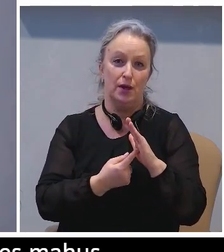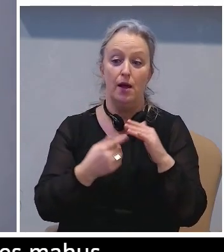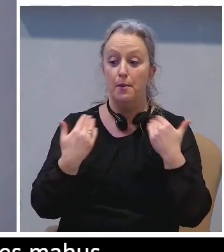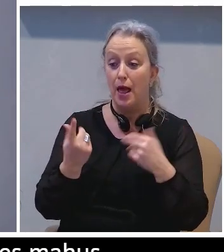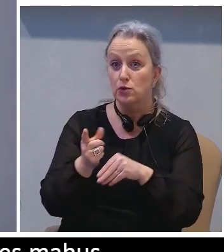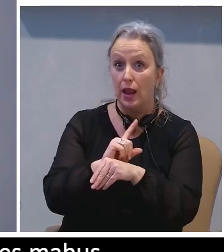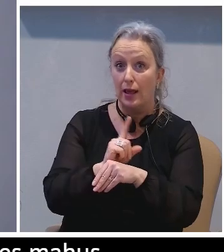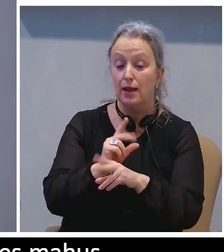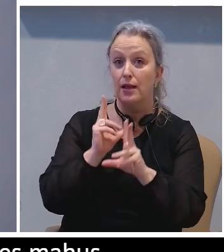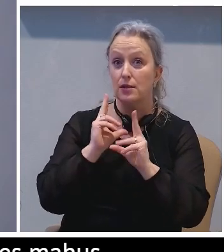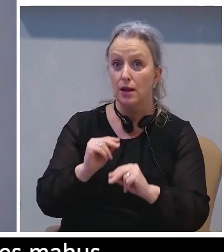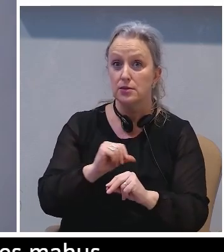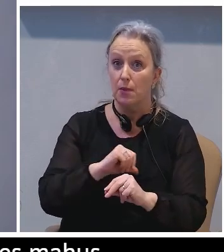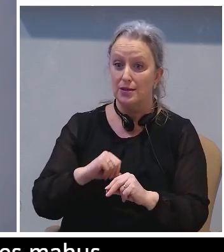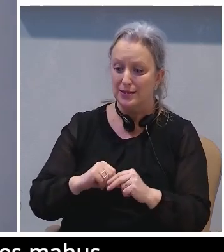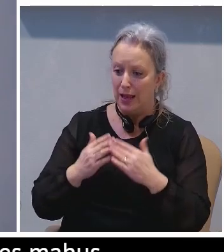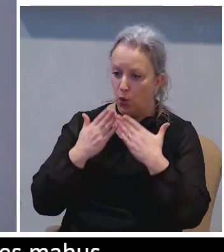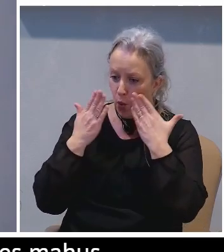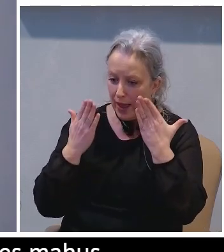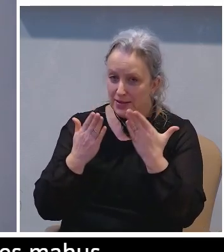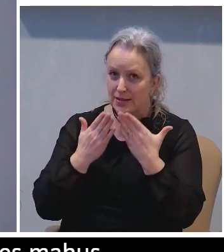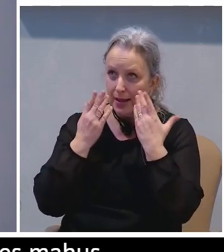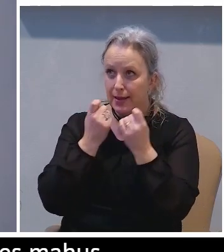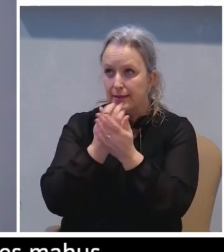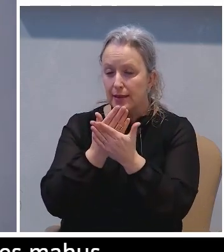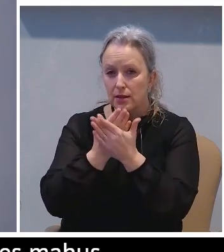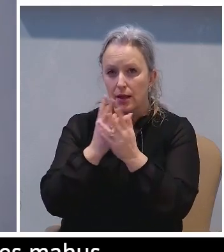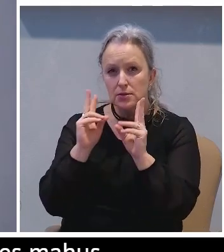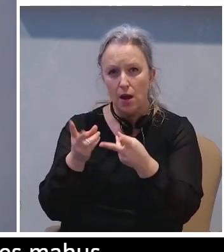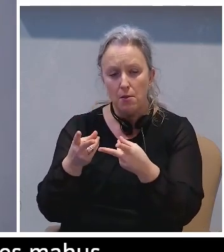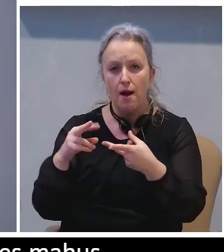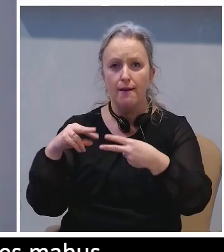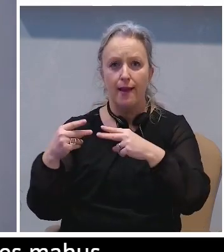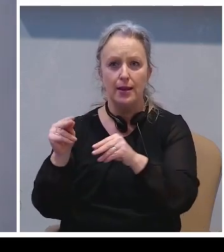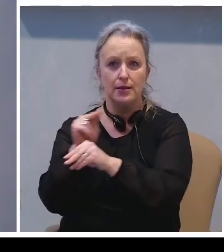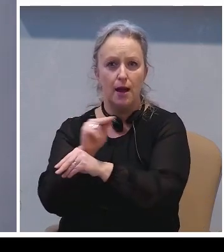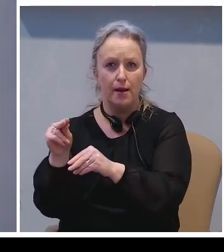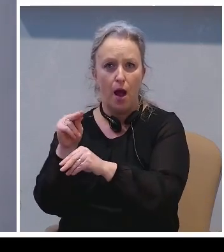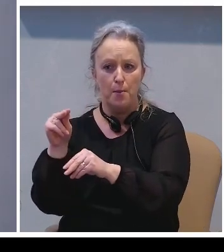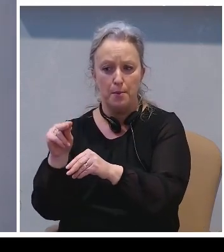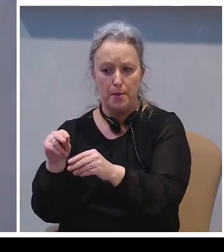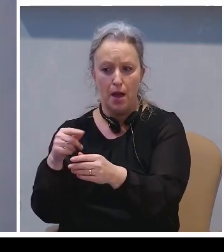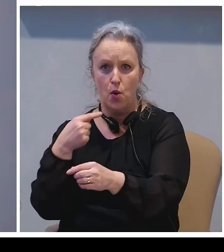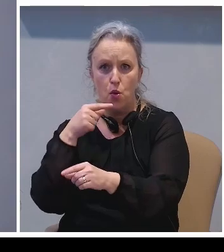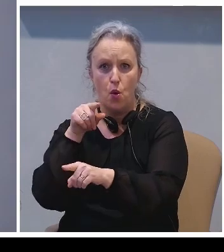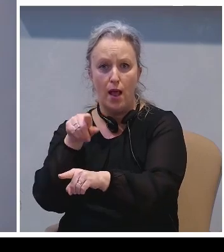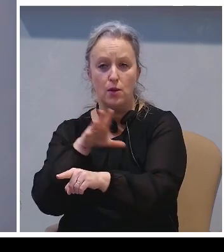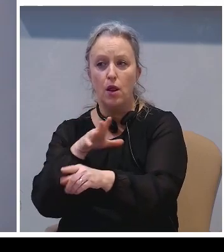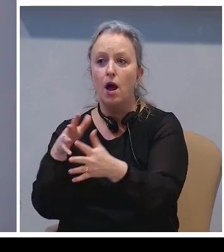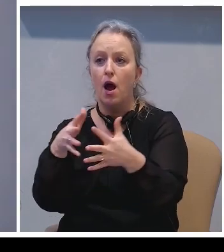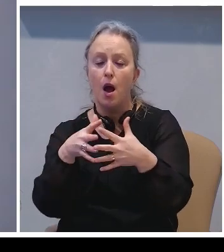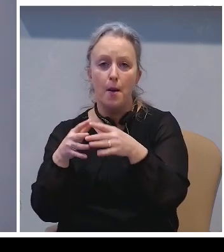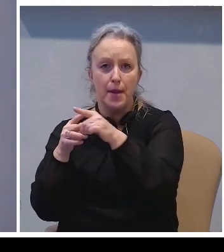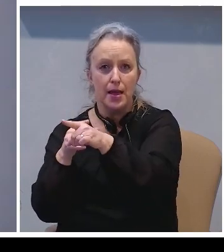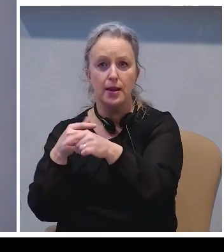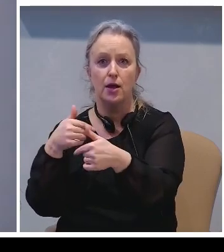effectiveness of tõesti the ma drug. ekstra lugesin This selle, might be one of the reasons. näiteks ka geeniteraapia kohta öeldi, et Also in USA-s gene therapy, I read that